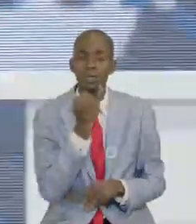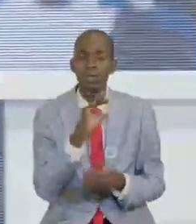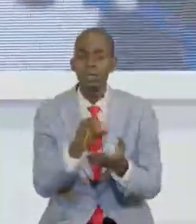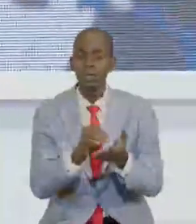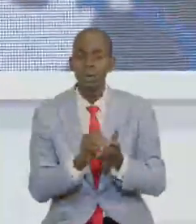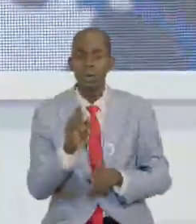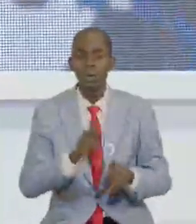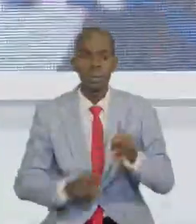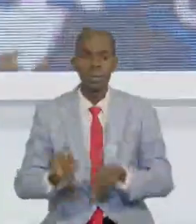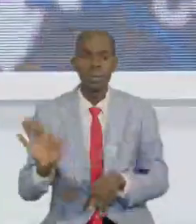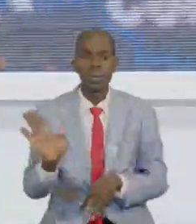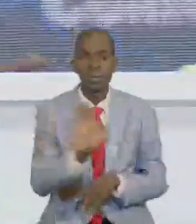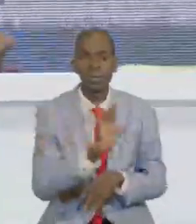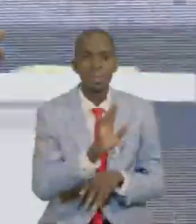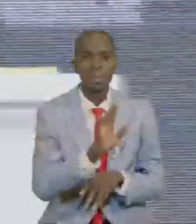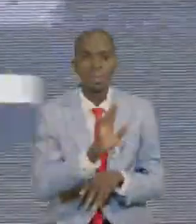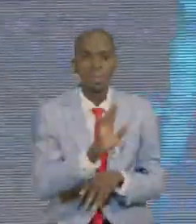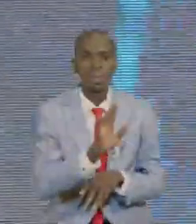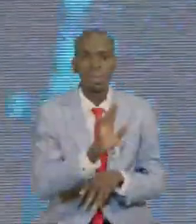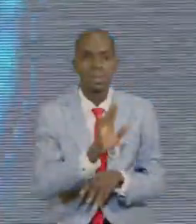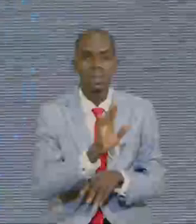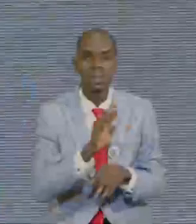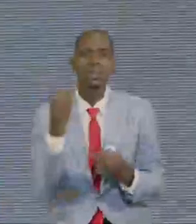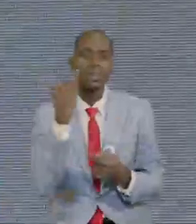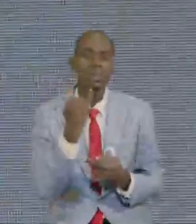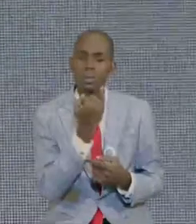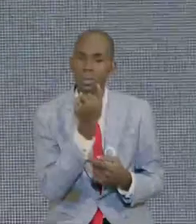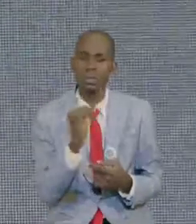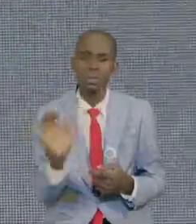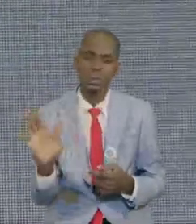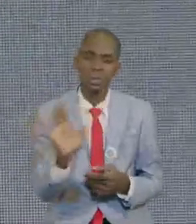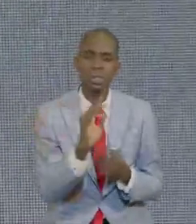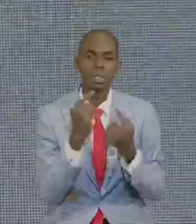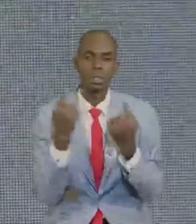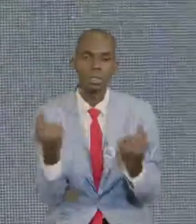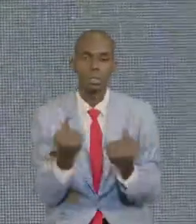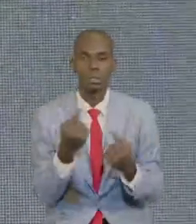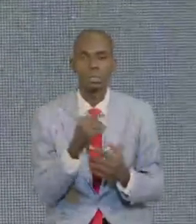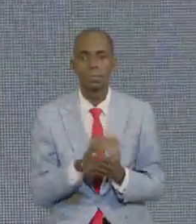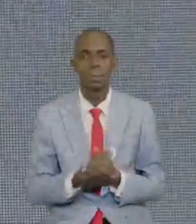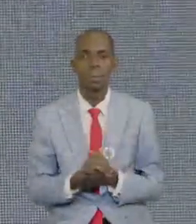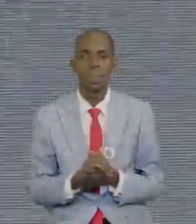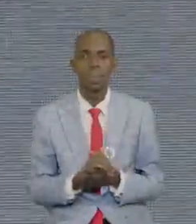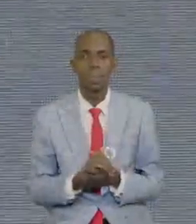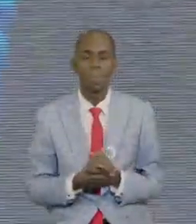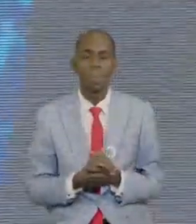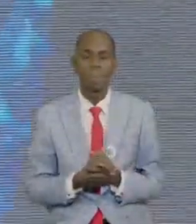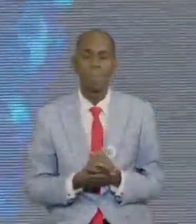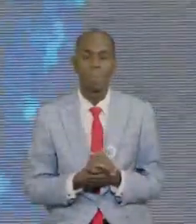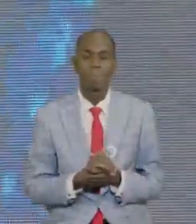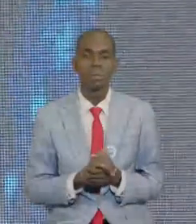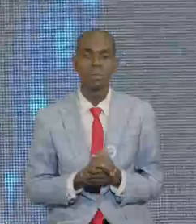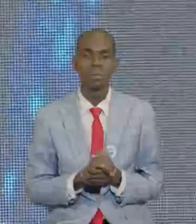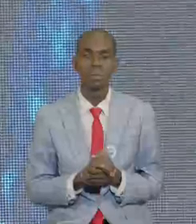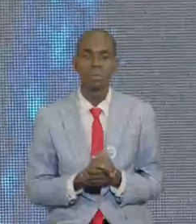their transgression, to Israel their sin. Et cette puissance là, c'est pour déclarer aux nations, pour déclarer à Israël,